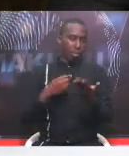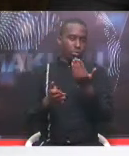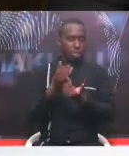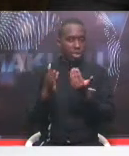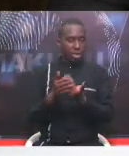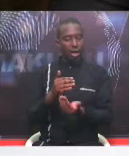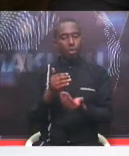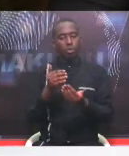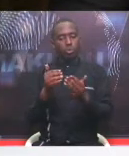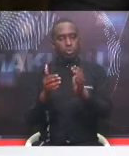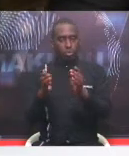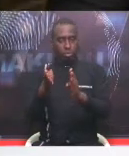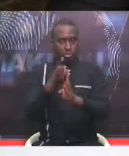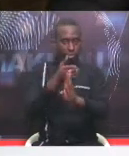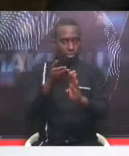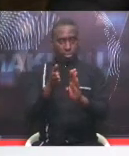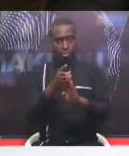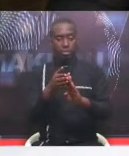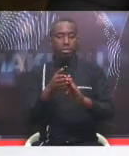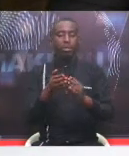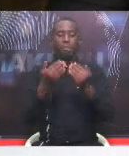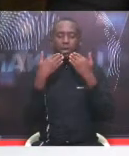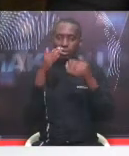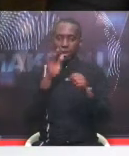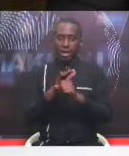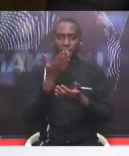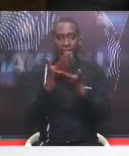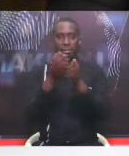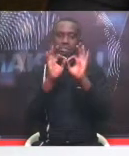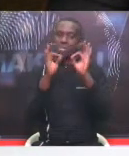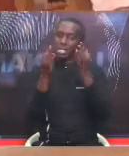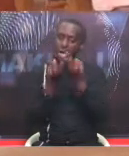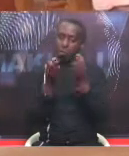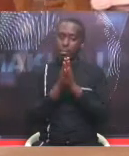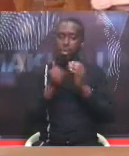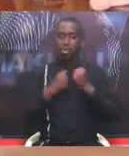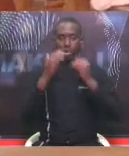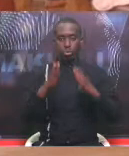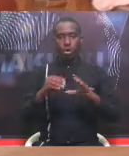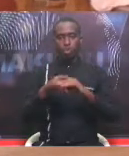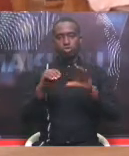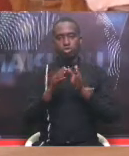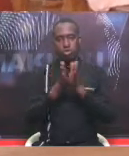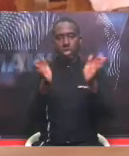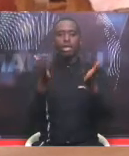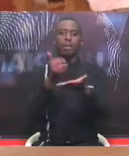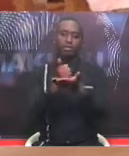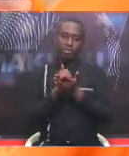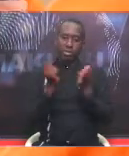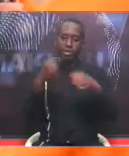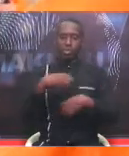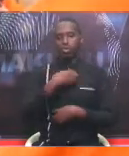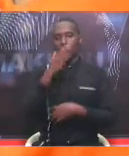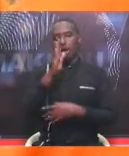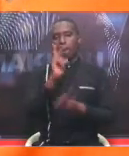tukamukurikirana barahari ariko murakoze kuri icyo kibazo cyiza nongere saba imiryango n'abaturarwanda muri rusange badufashe bajye basura